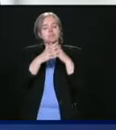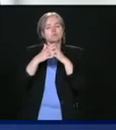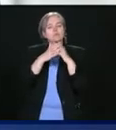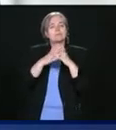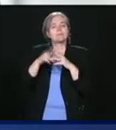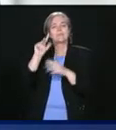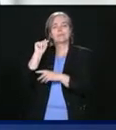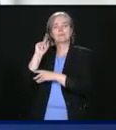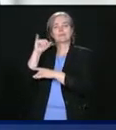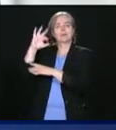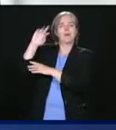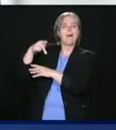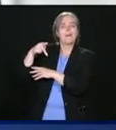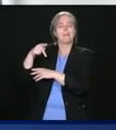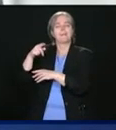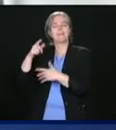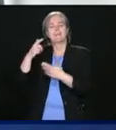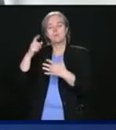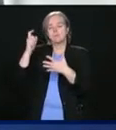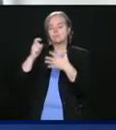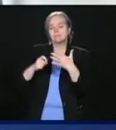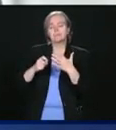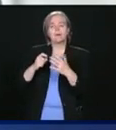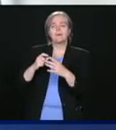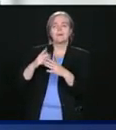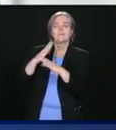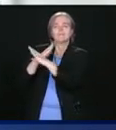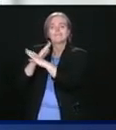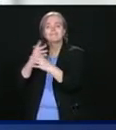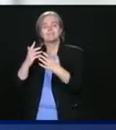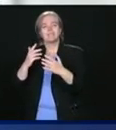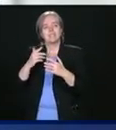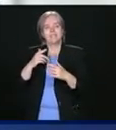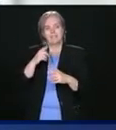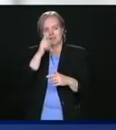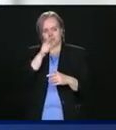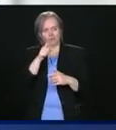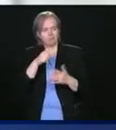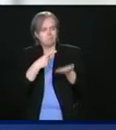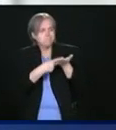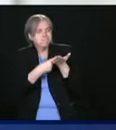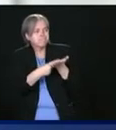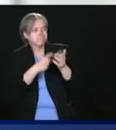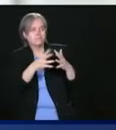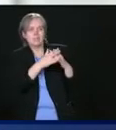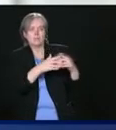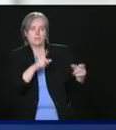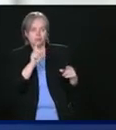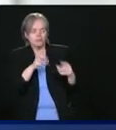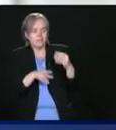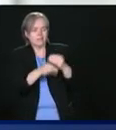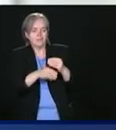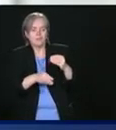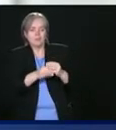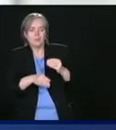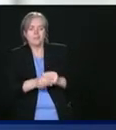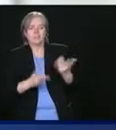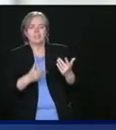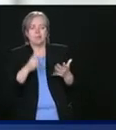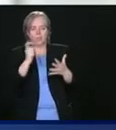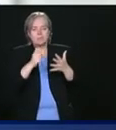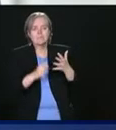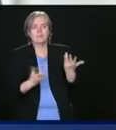américain Donald Trump. Vous n'avez pas cru bon d'aller chercher des garanties supplémentaires pour que tous ceux qui nous fournissent